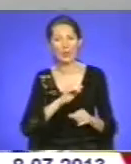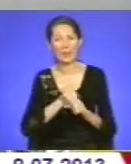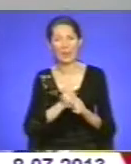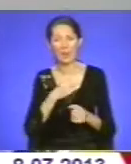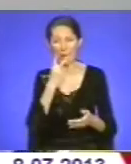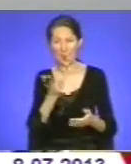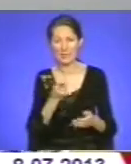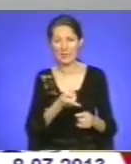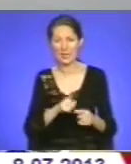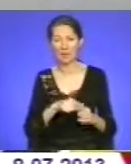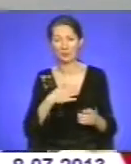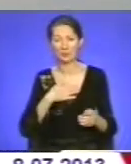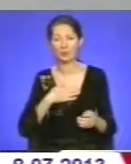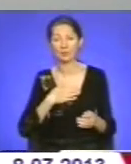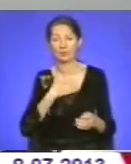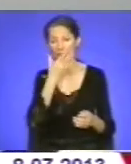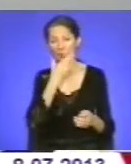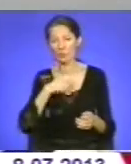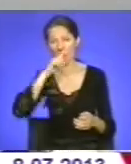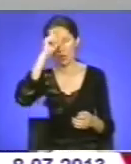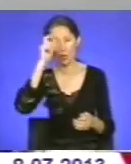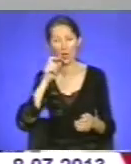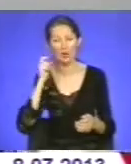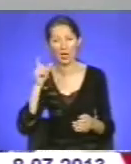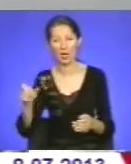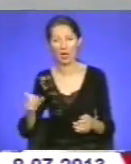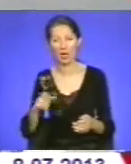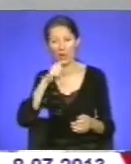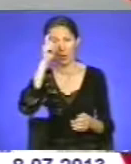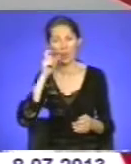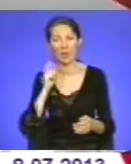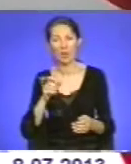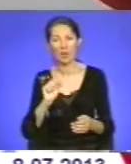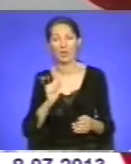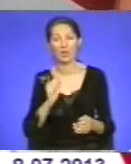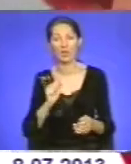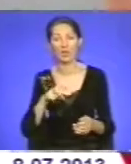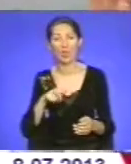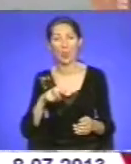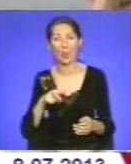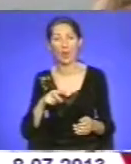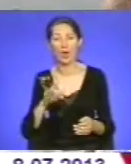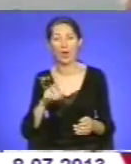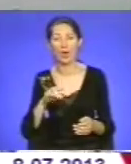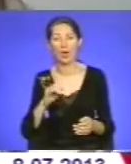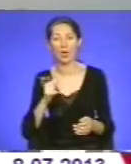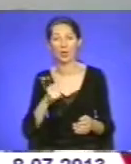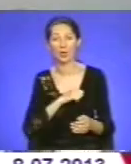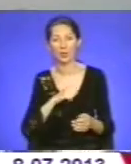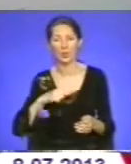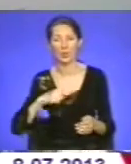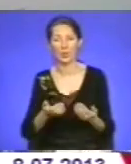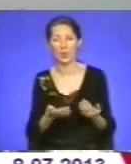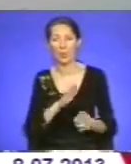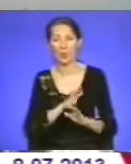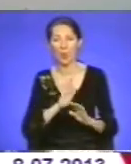нас колоритний козак. Козак Андрій, там Любомир, козак Ігор, там, ну, кожен, якби не